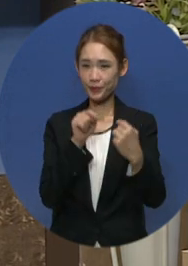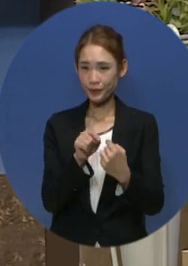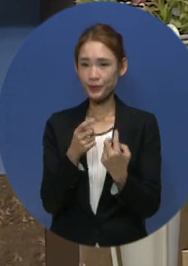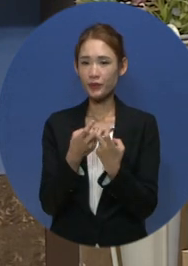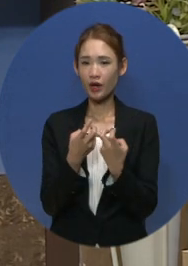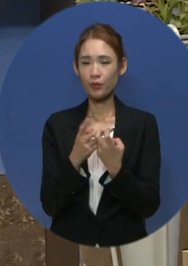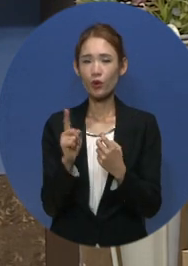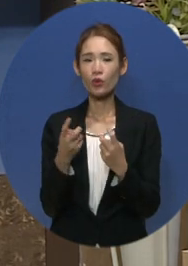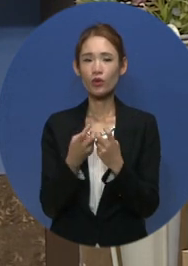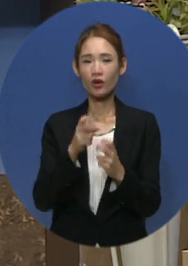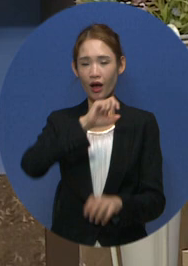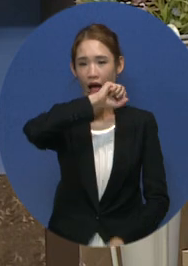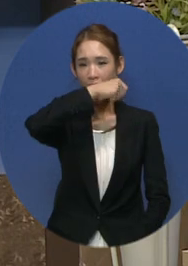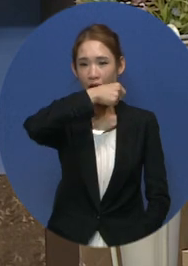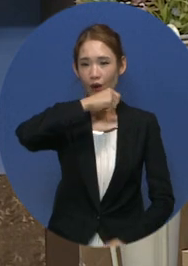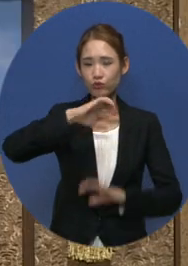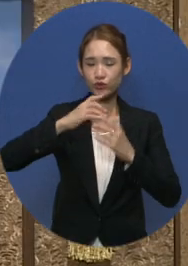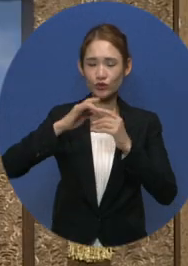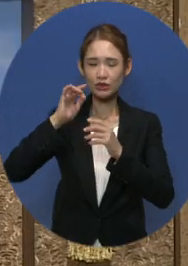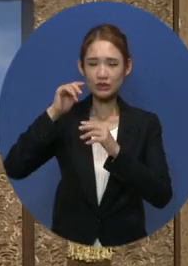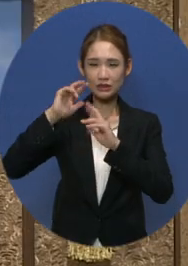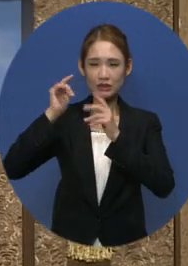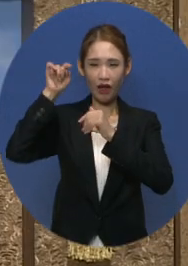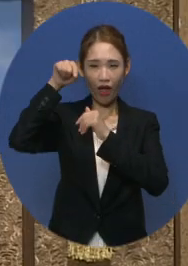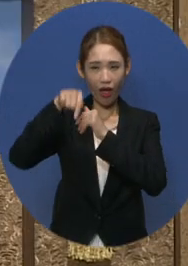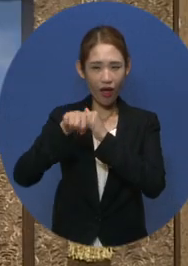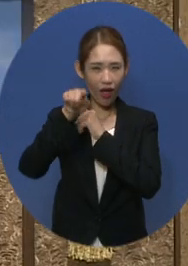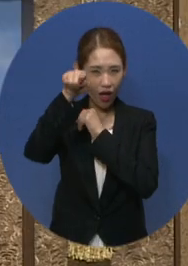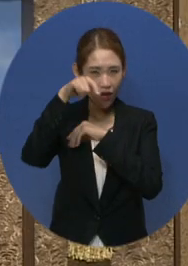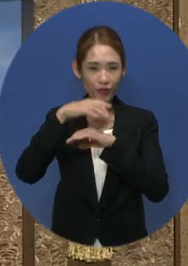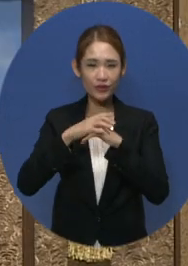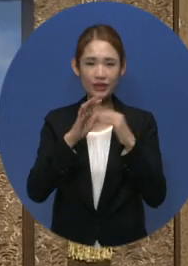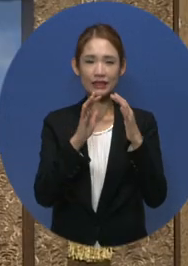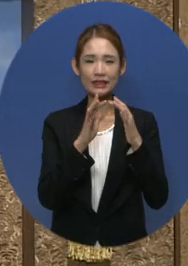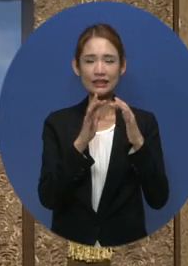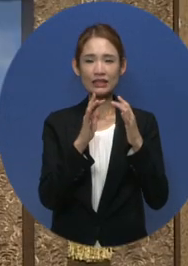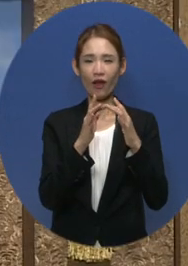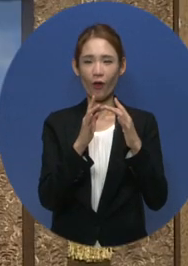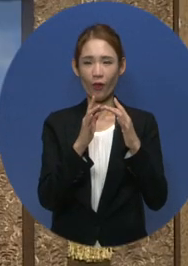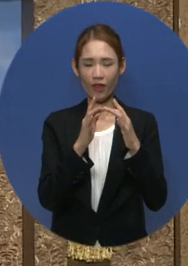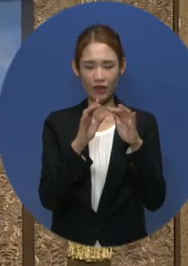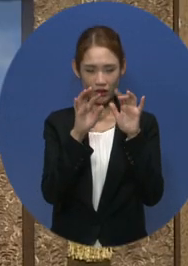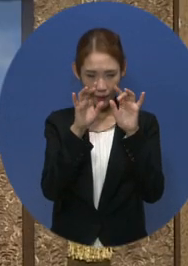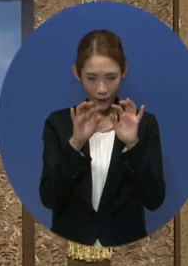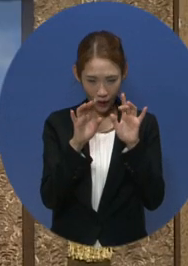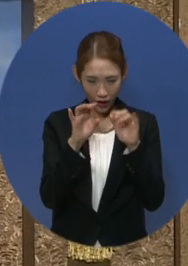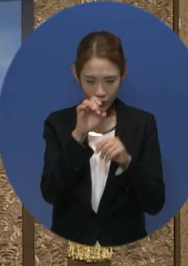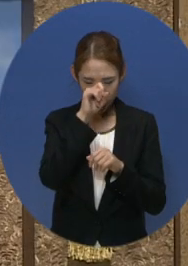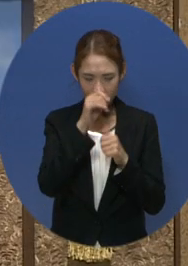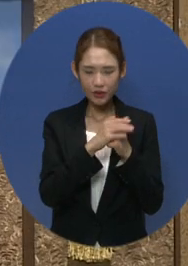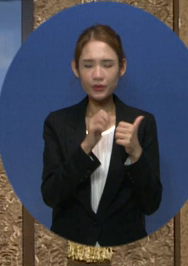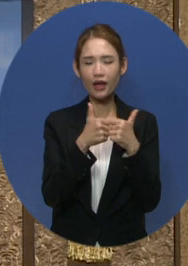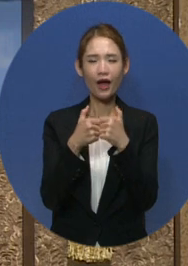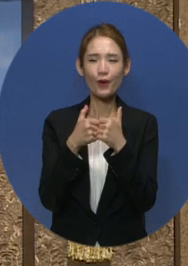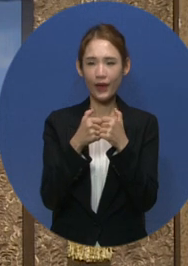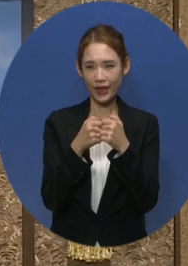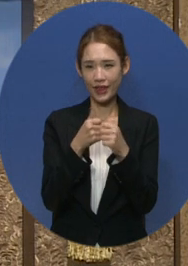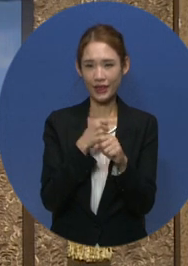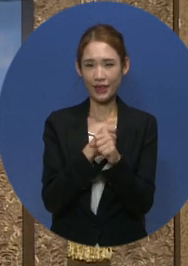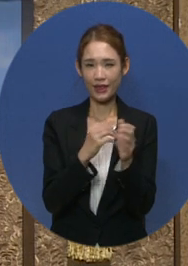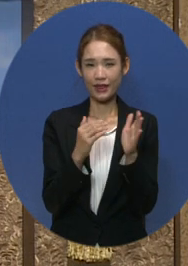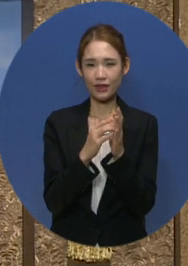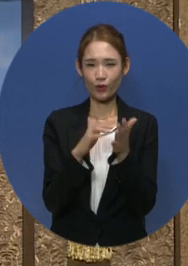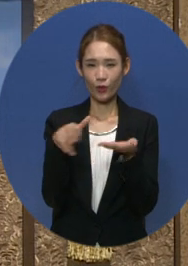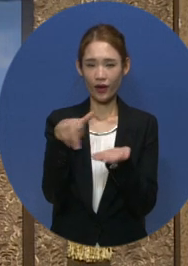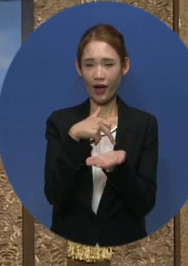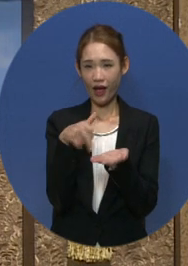지금? 아프리카면 지구 반대편인데 요즘에는 이제 뭐 인터넷 상황이 좋으니까요. 예. 그런 거로 회의도 하고. 아. 뭐 이제